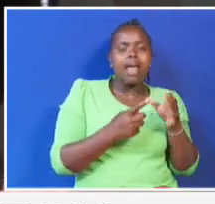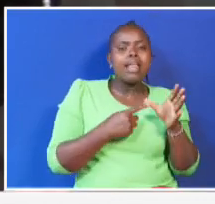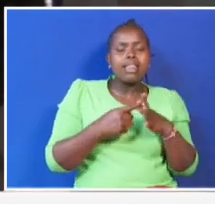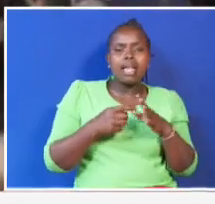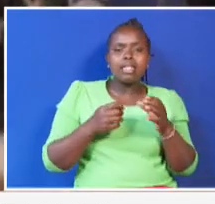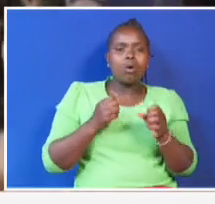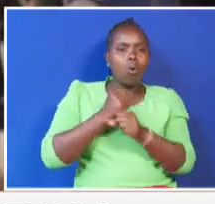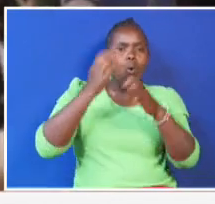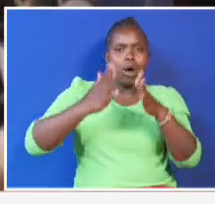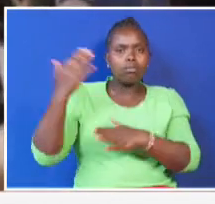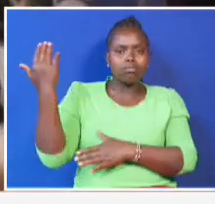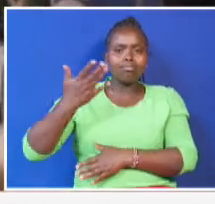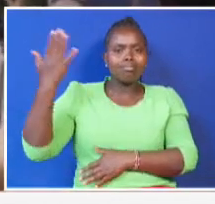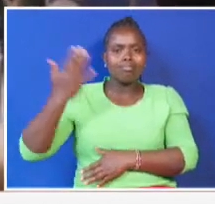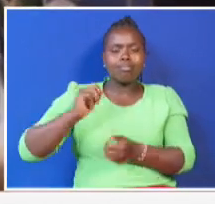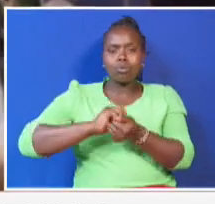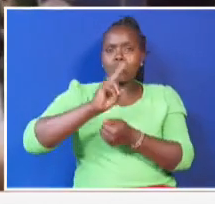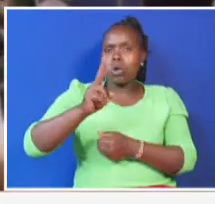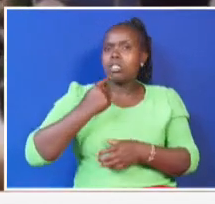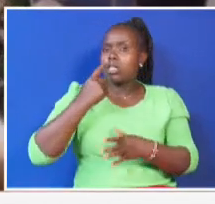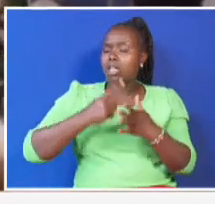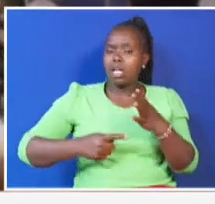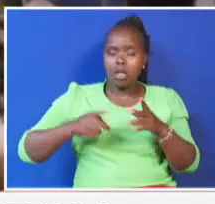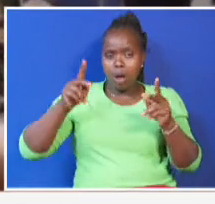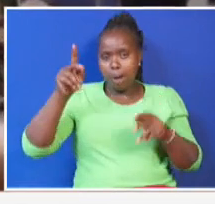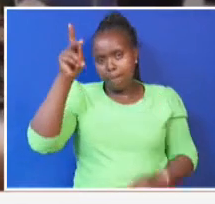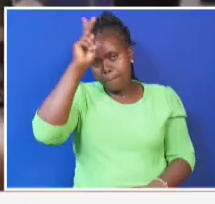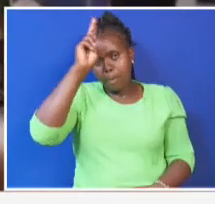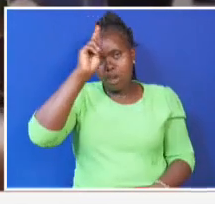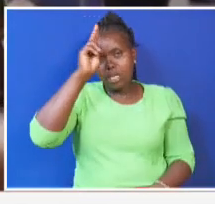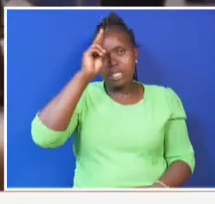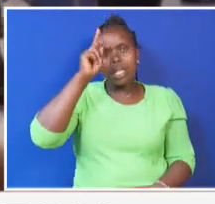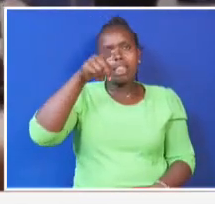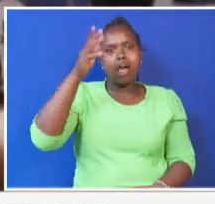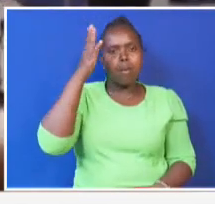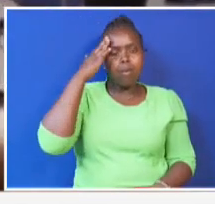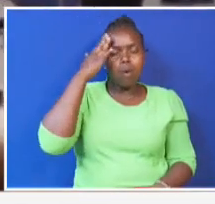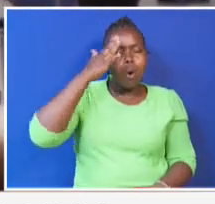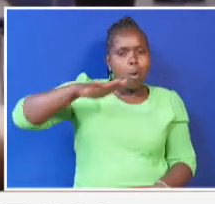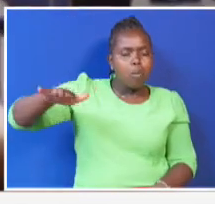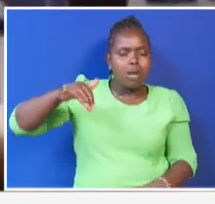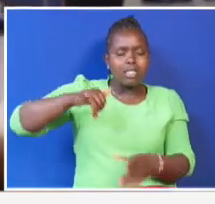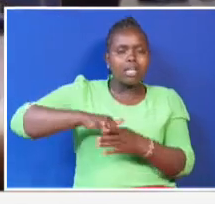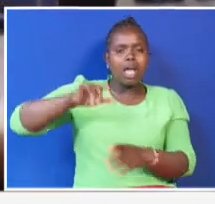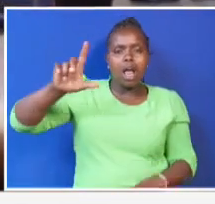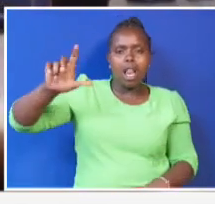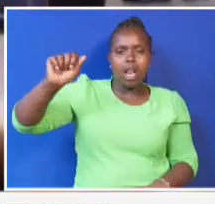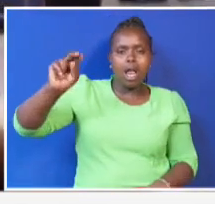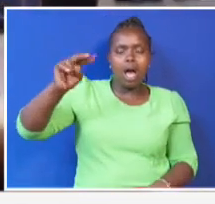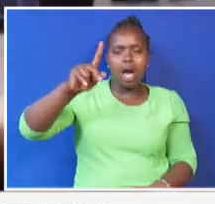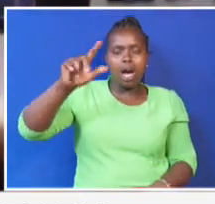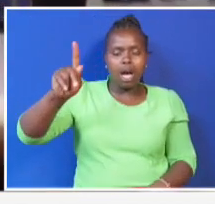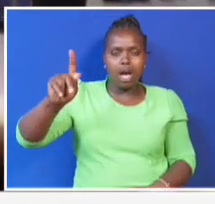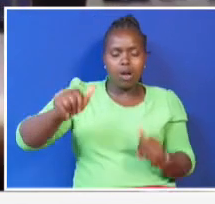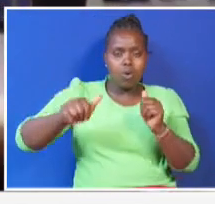Taarifa za hivi punde zasema kwamba kikosi cha Indonesia cha askari wa majini wametambua sehemu katika kisiwa cha Langkang